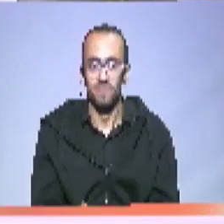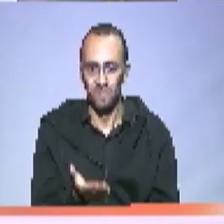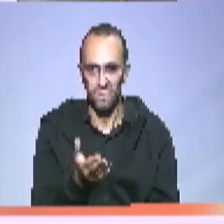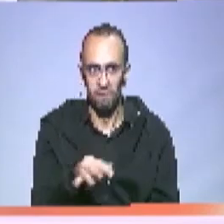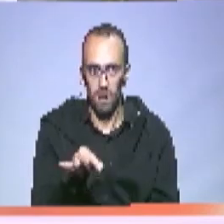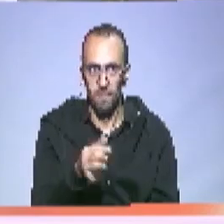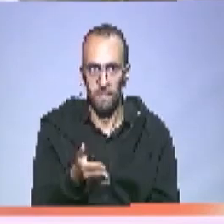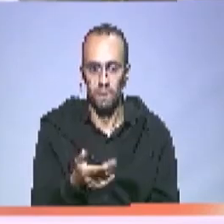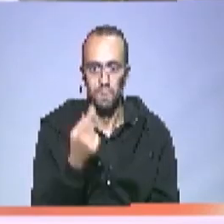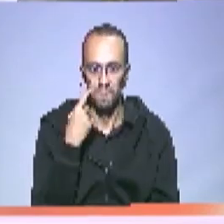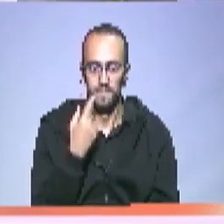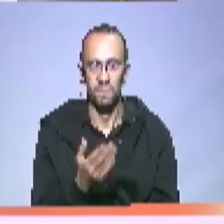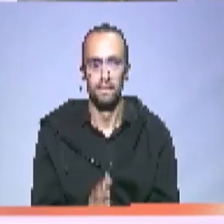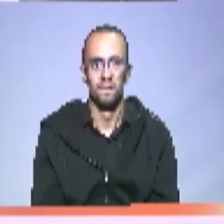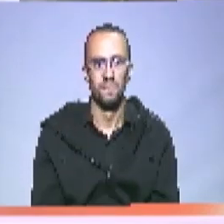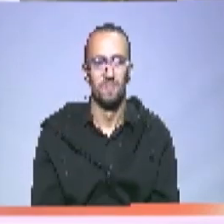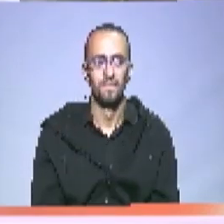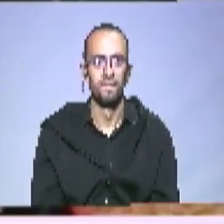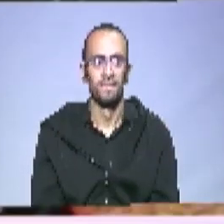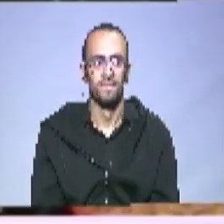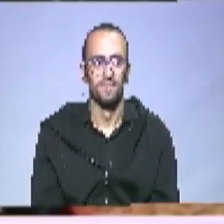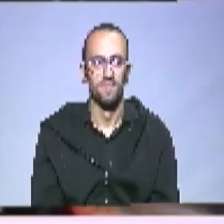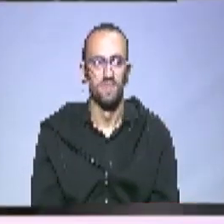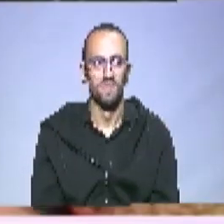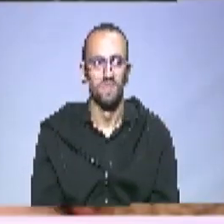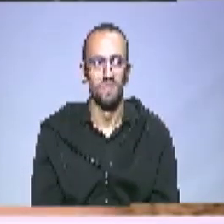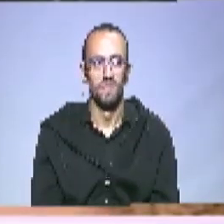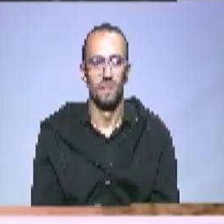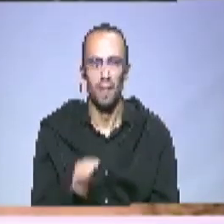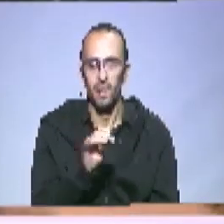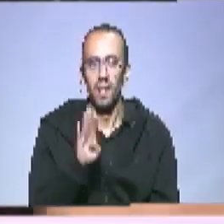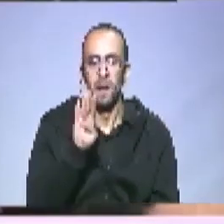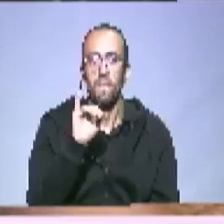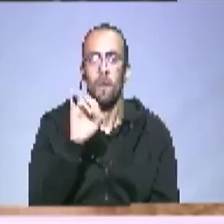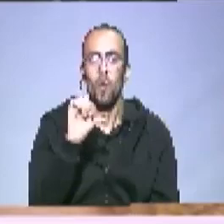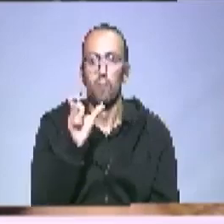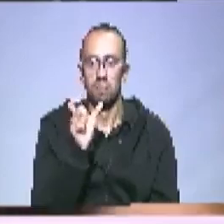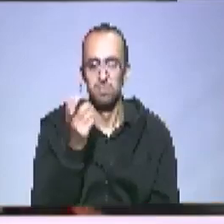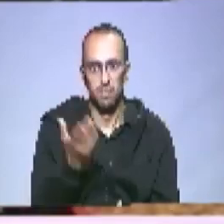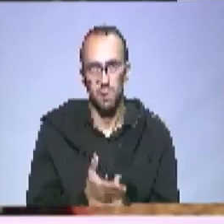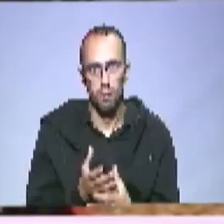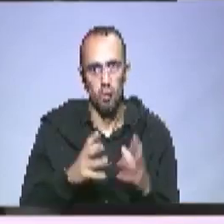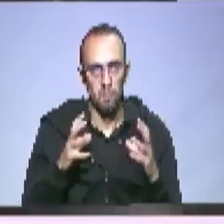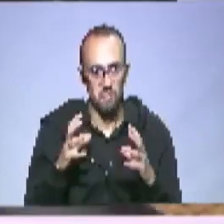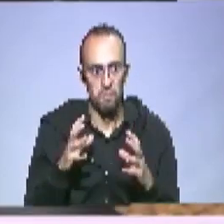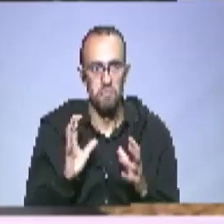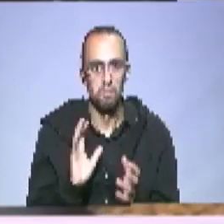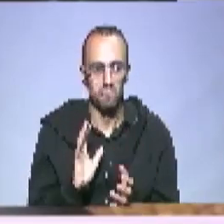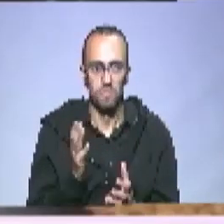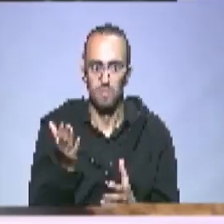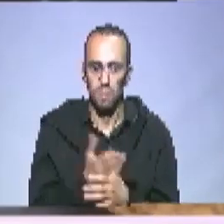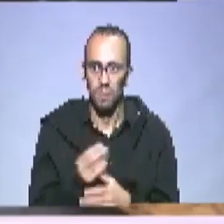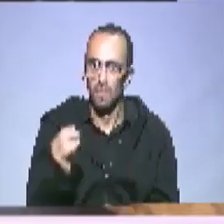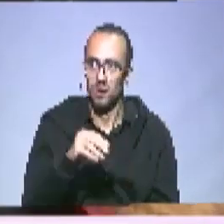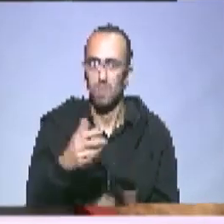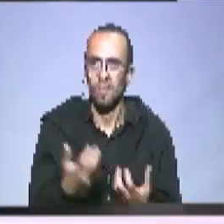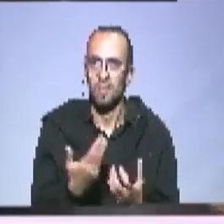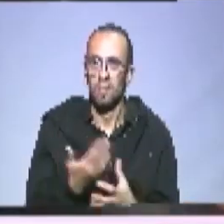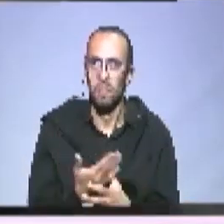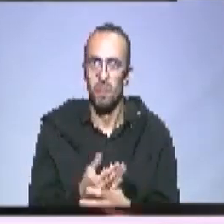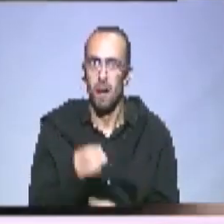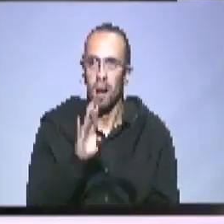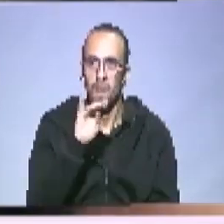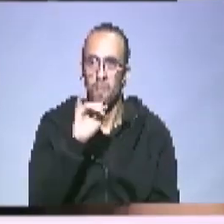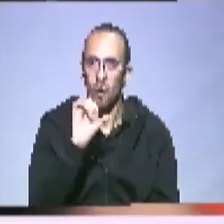ميرسي. هناخد معانا شوية الملح بتوعنا، شوية كمون صغيرين عشان فيه كرومب، عشان ما حدش يقول انت بتحط على الخضار هنا كل